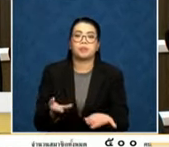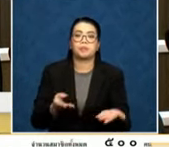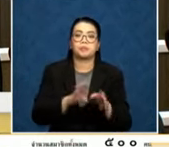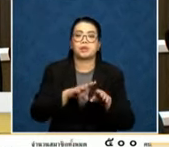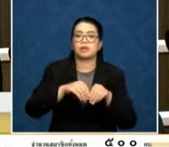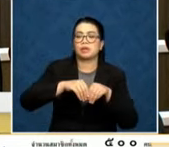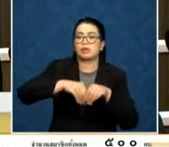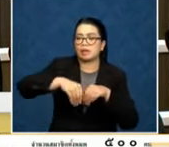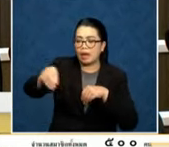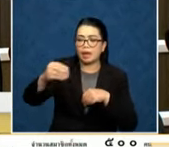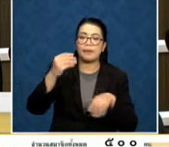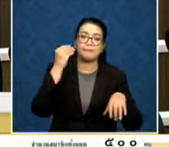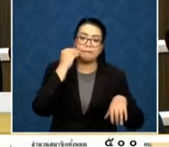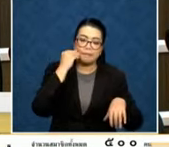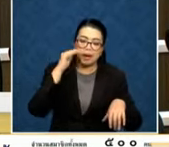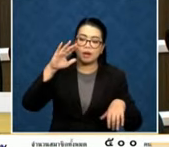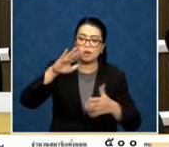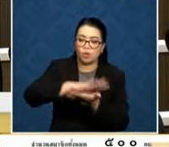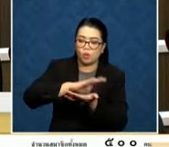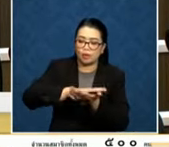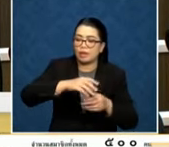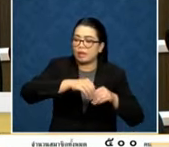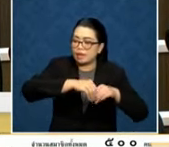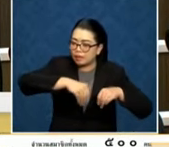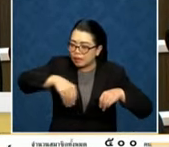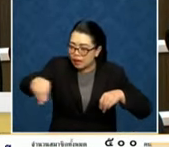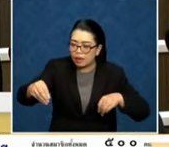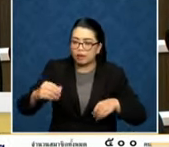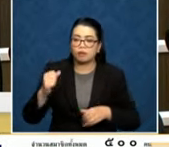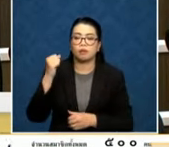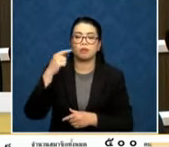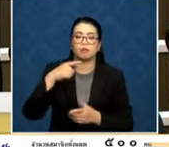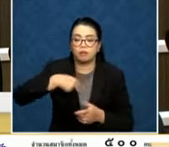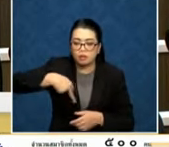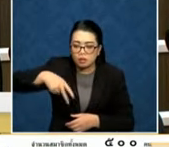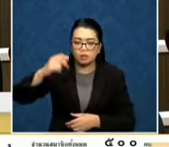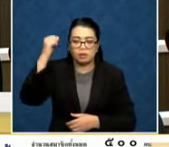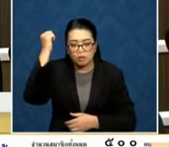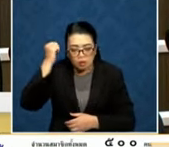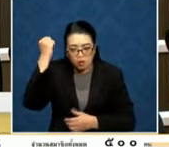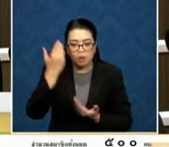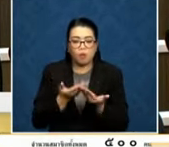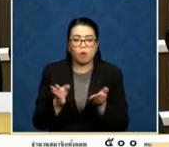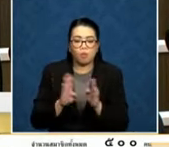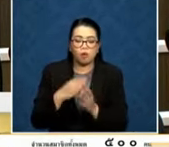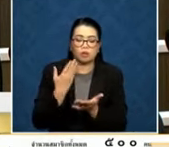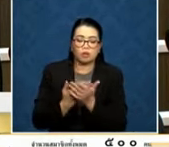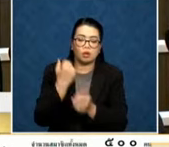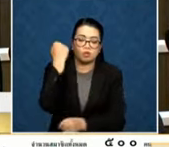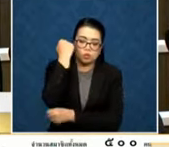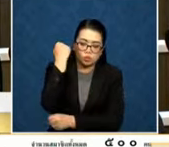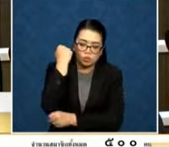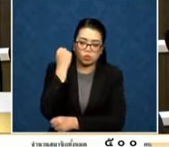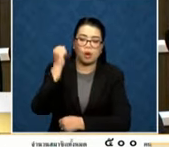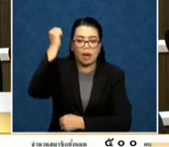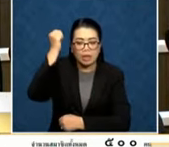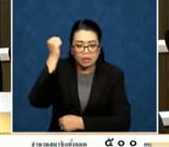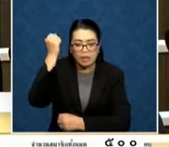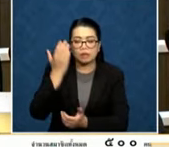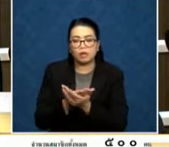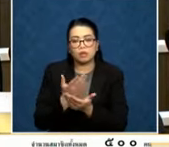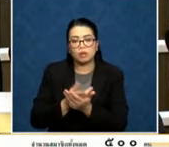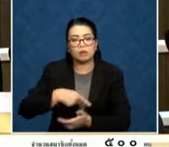ห่างไกลจากบ้านเรือนมากขึ้นจึงเป็นการเพิ่มภาระให้กับครอบครัวที่มีฐานะยากลำบากใน